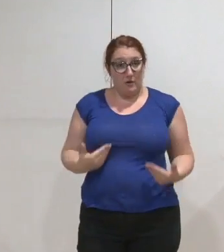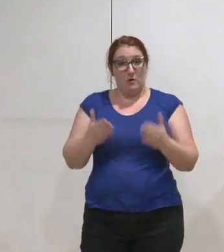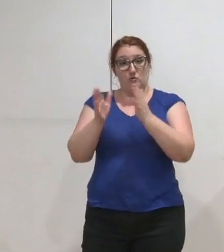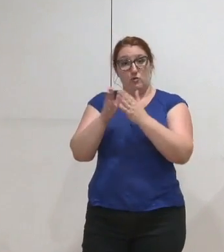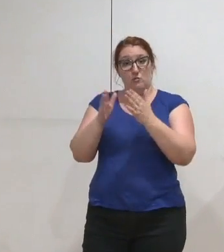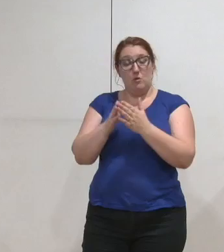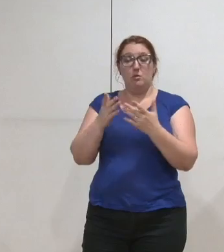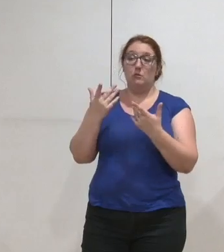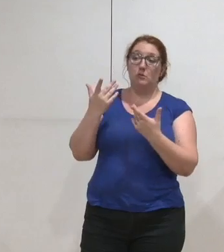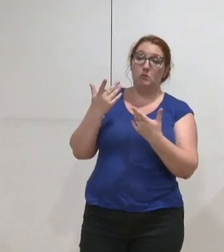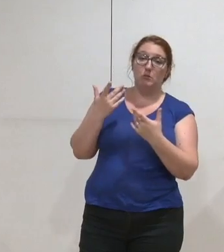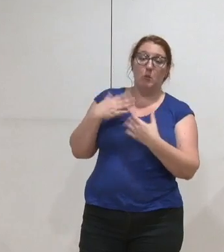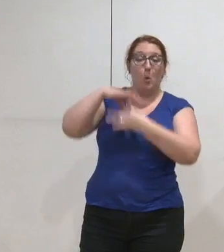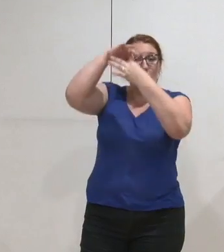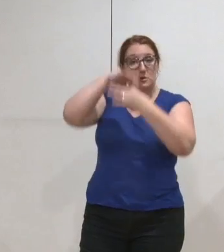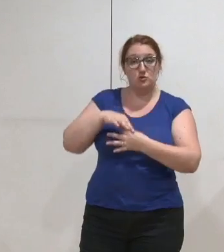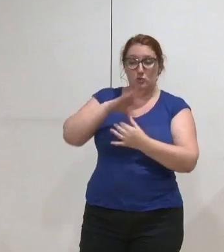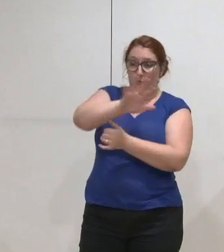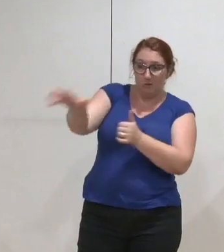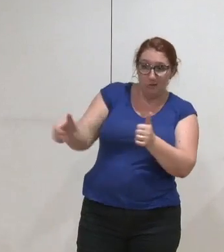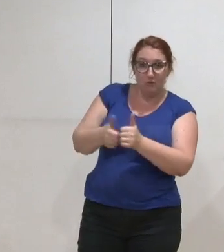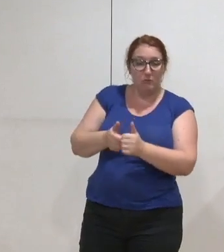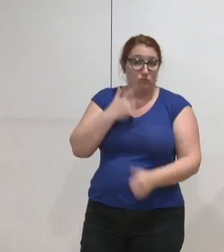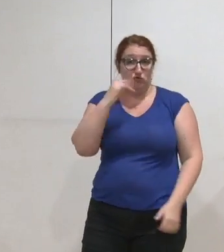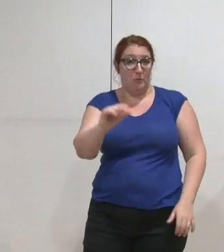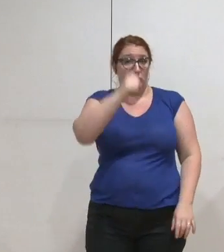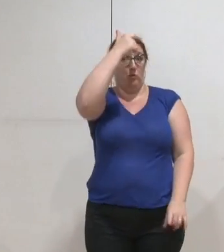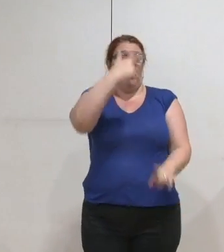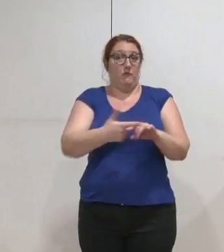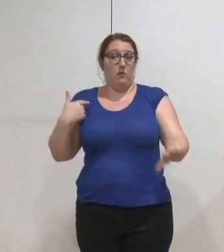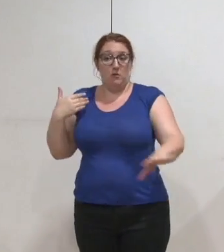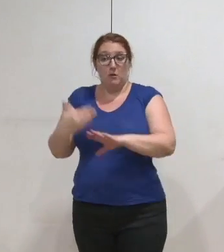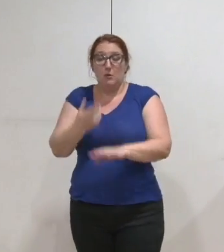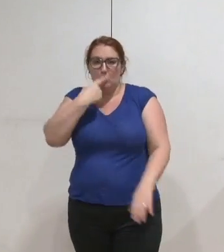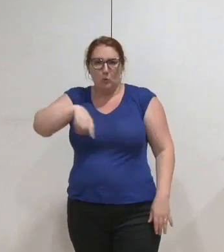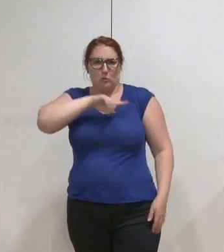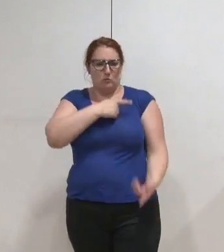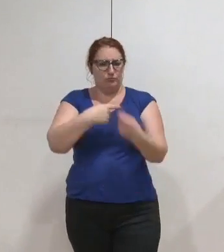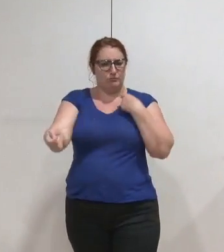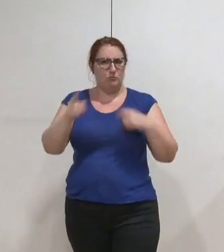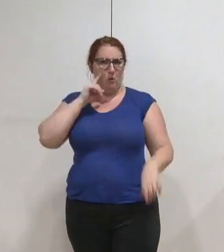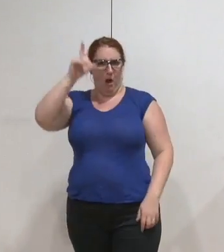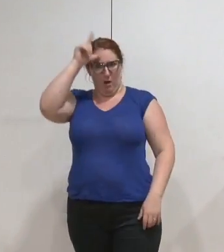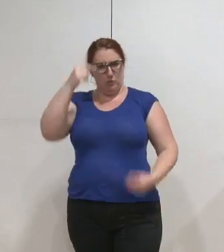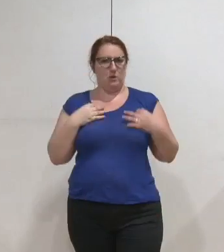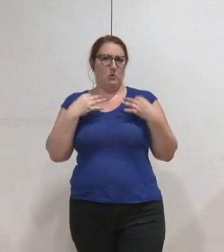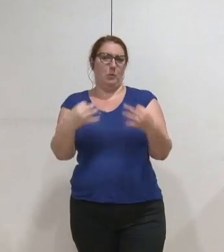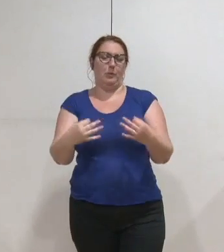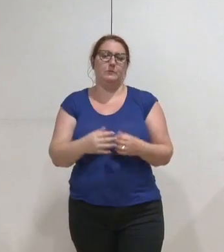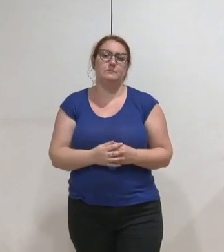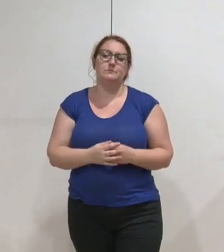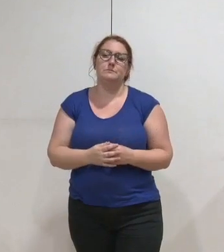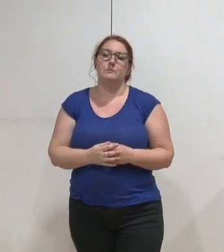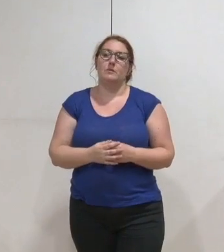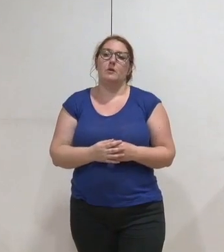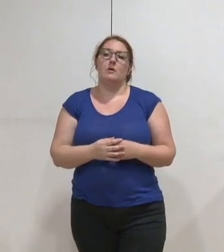autorités religieuses c'est un précédent unique et de notre point de vue déplacé au regard de nos principes républicains vous